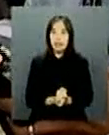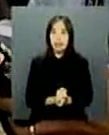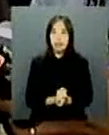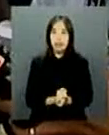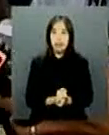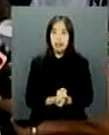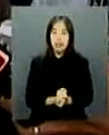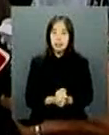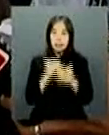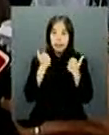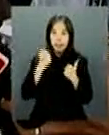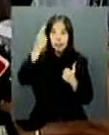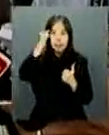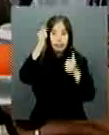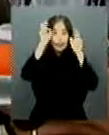ะไร